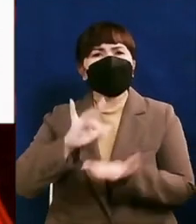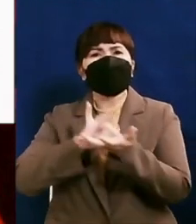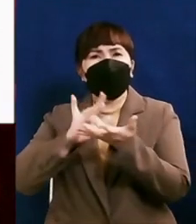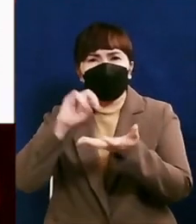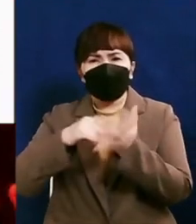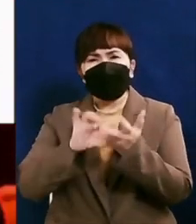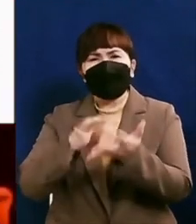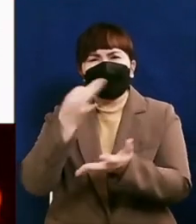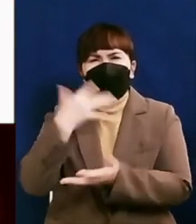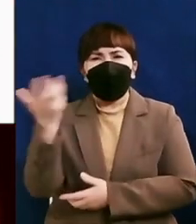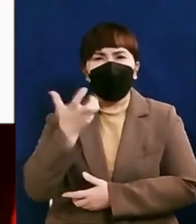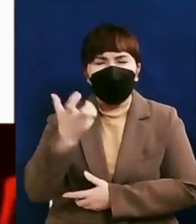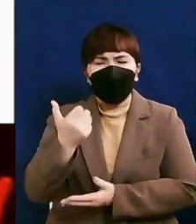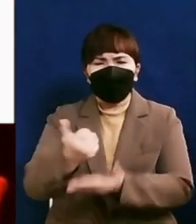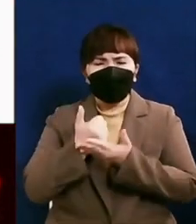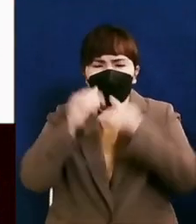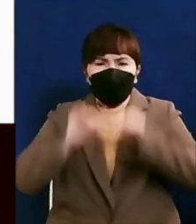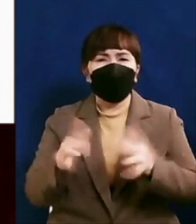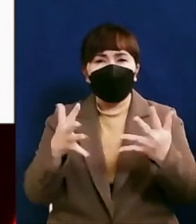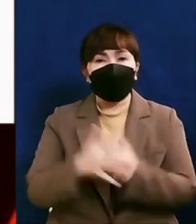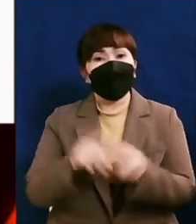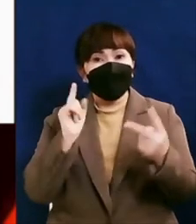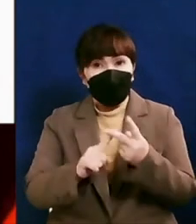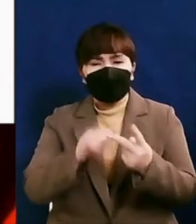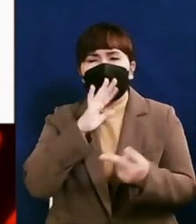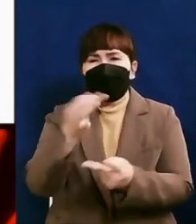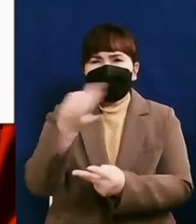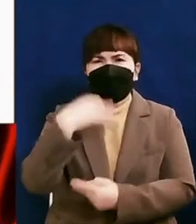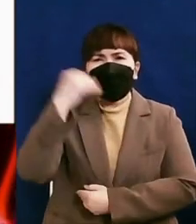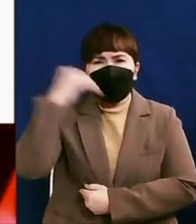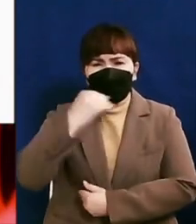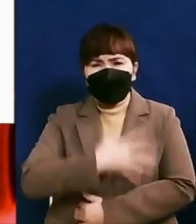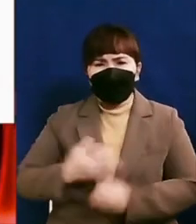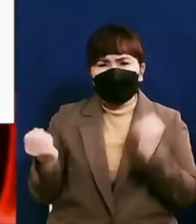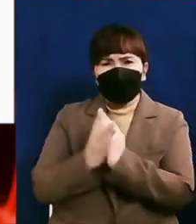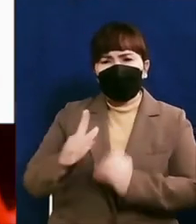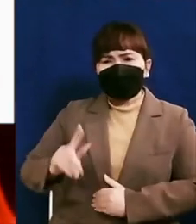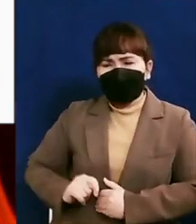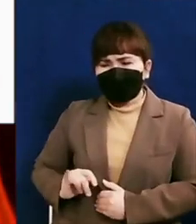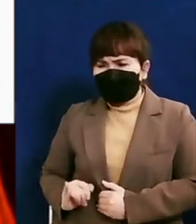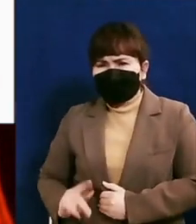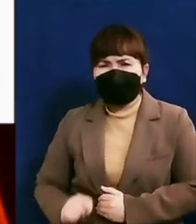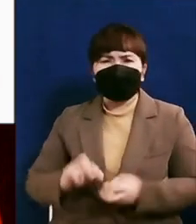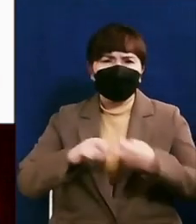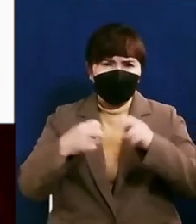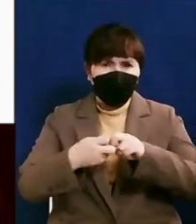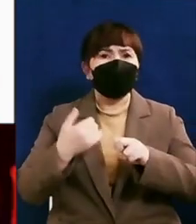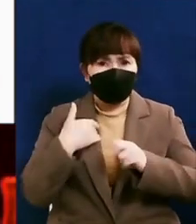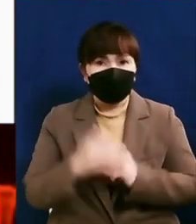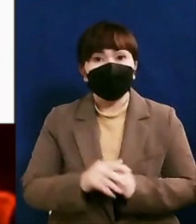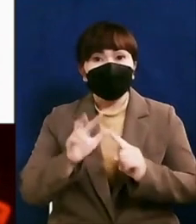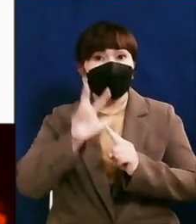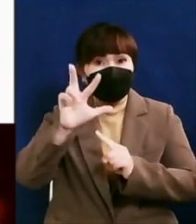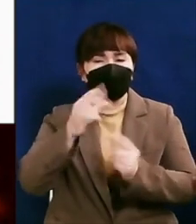ครับเพื่อป้องกันผลกระทบจากยาที่จะมีต่อท่านไม่ว่าจะตับหรือไตวายนะครับ3นะครับก็